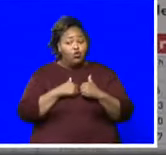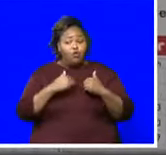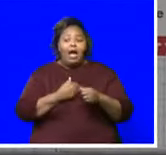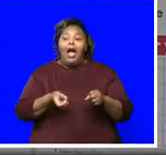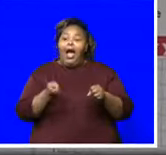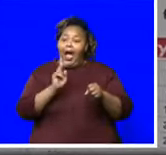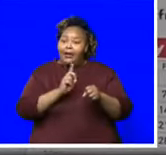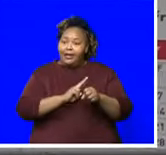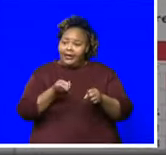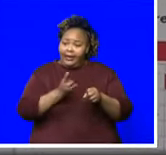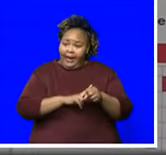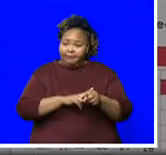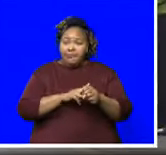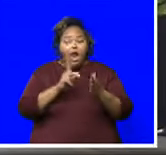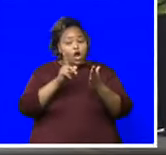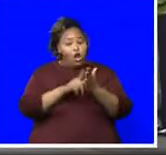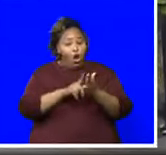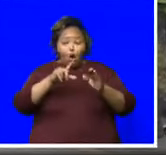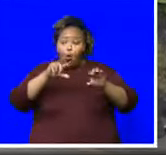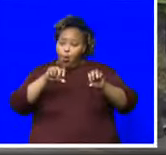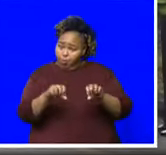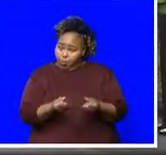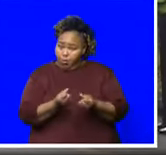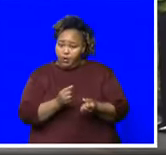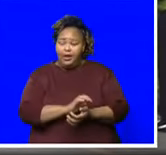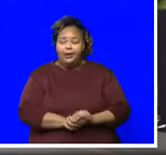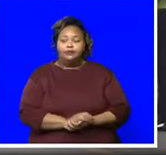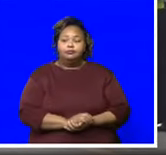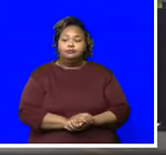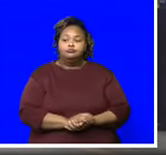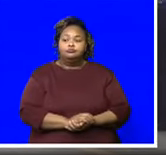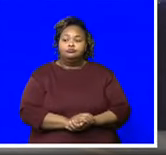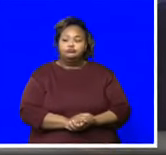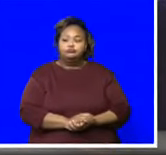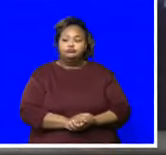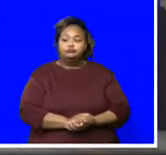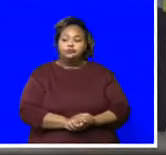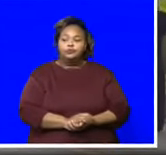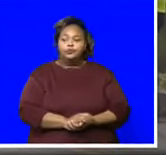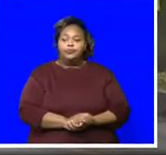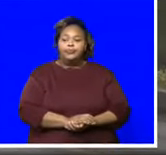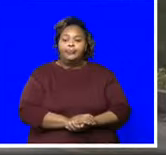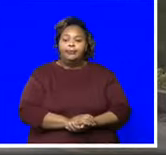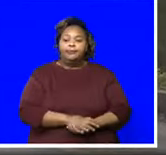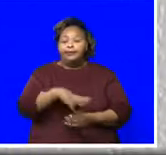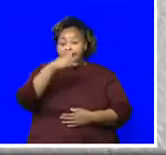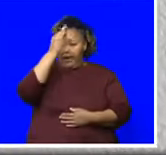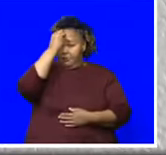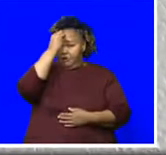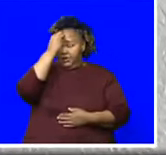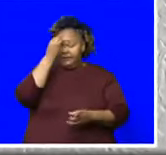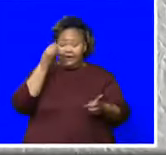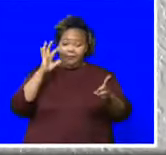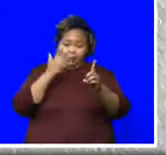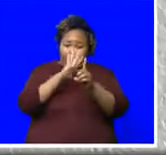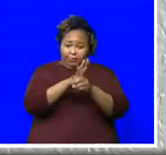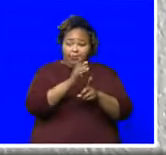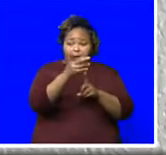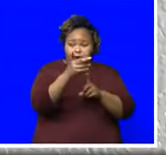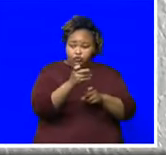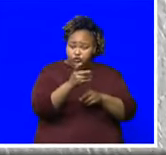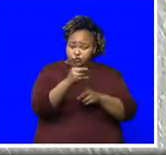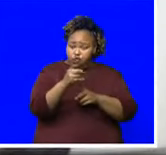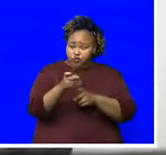kuleli njengalokho bekungenteki kuphethe ngesehlakalo ngoba leli phoyisa lihlaselwe belikathi lingakenti